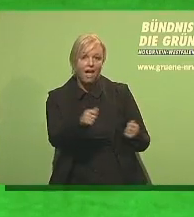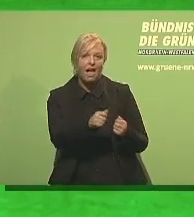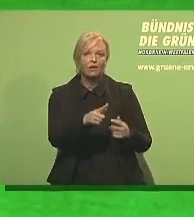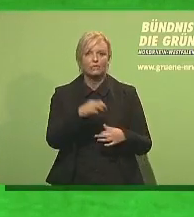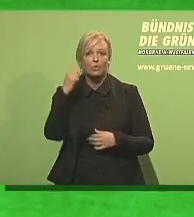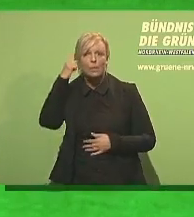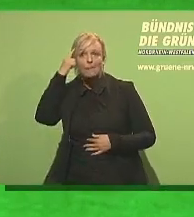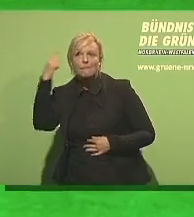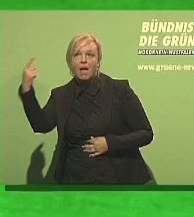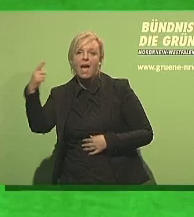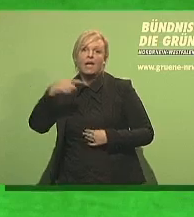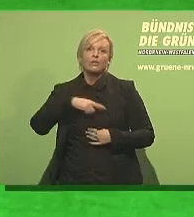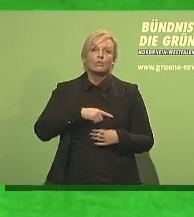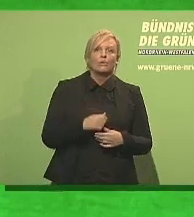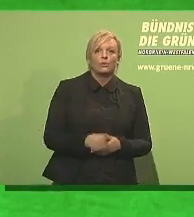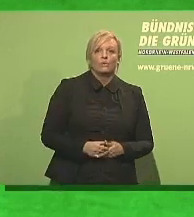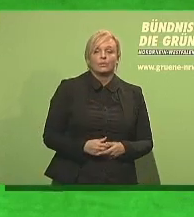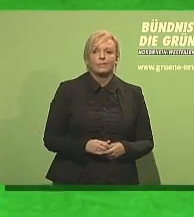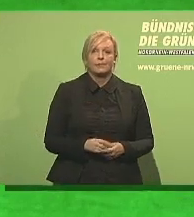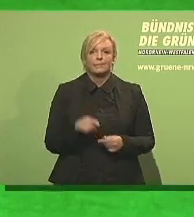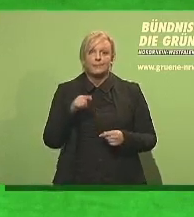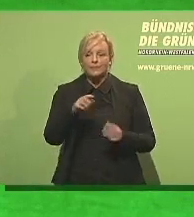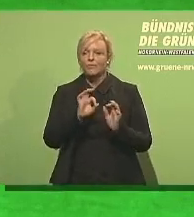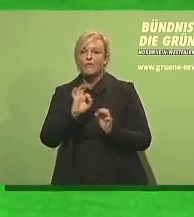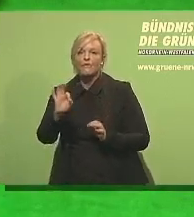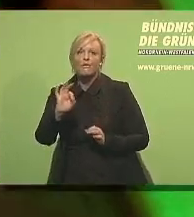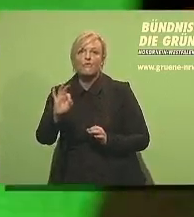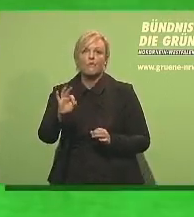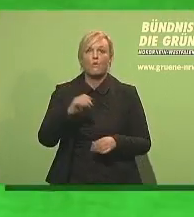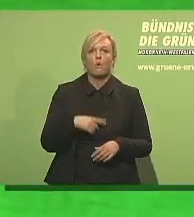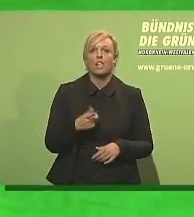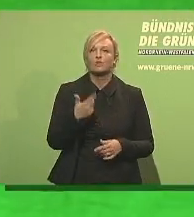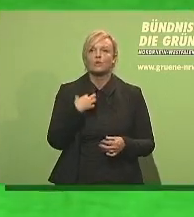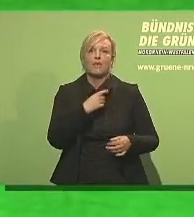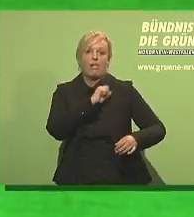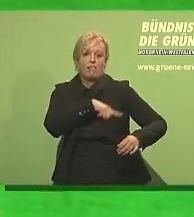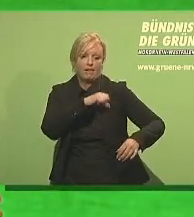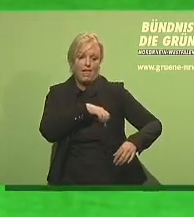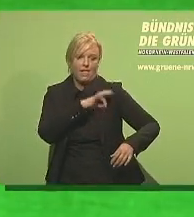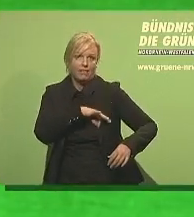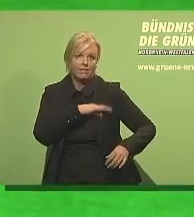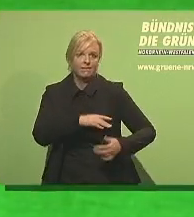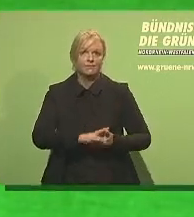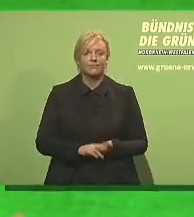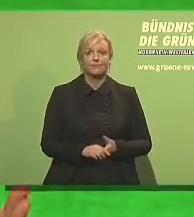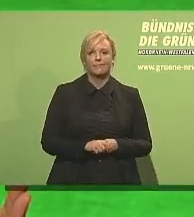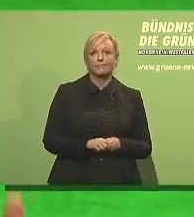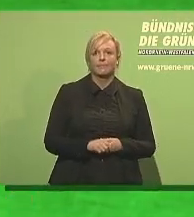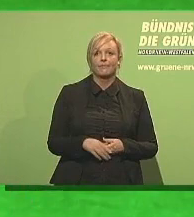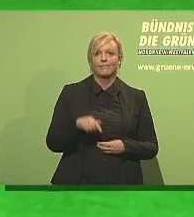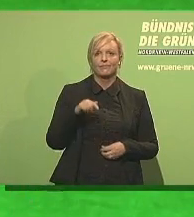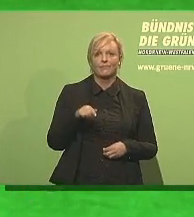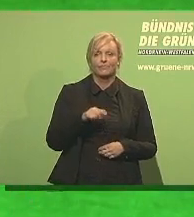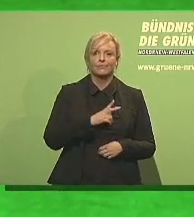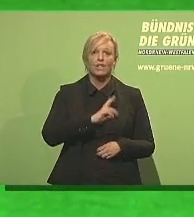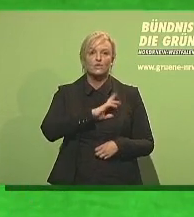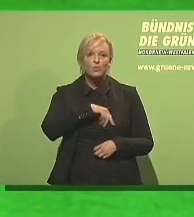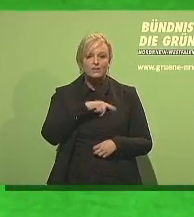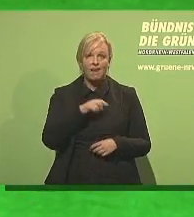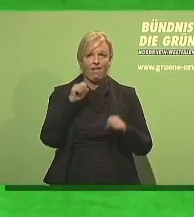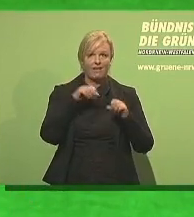angebliche Sozialschmarotzer anwarfen, dann war regelmäßig nur auf eines Verlass, dass die Sozialdemokraten sich in die Büsche schlagen.